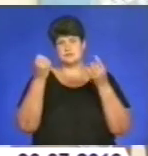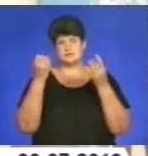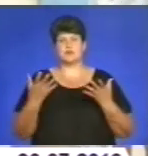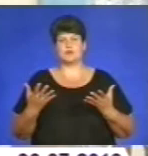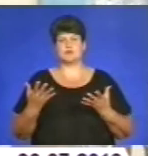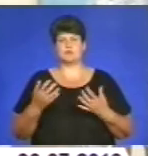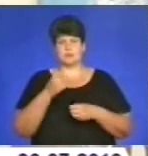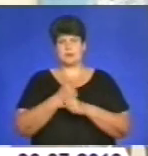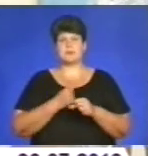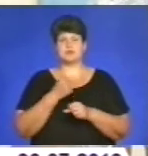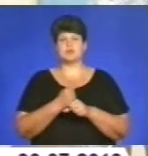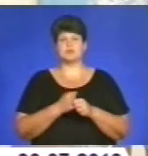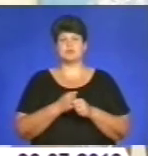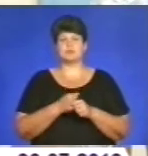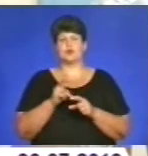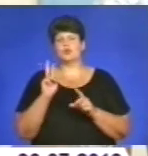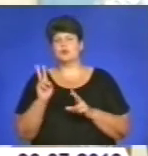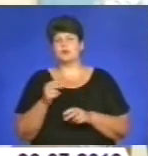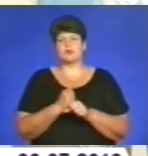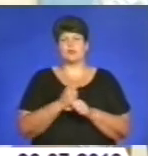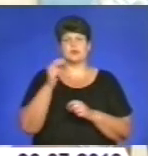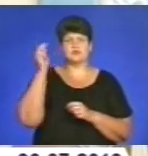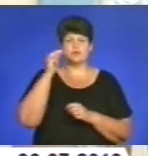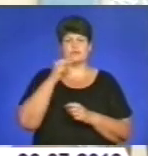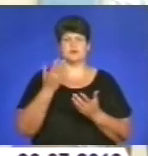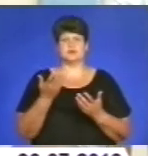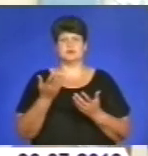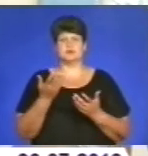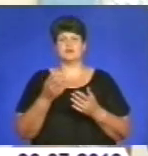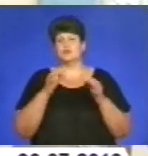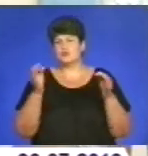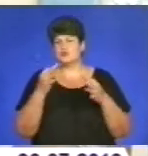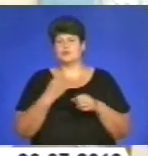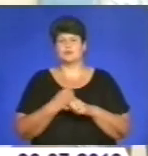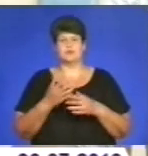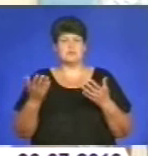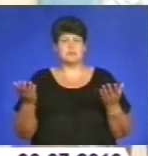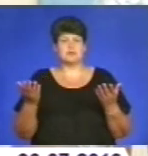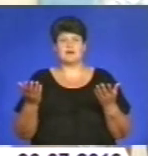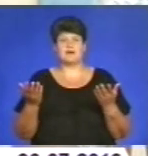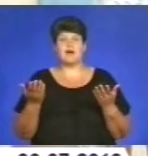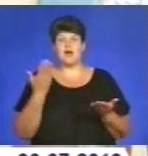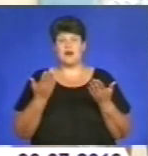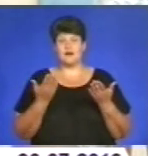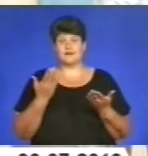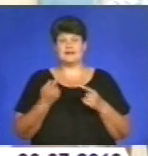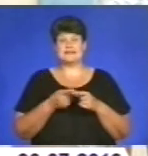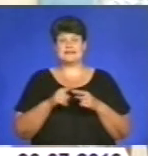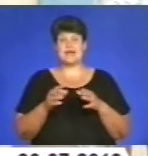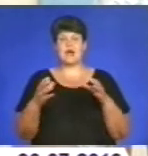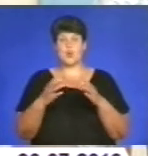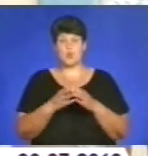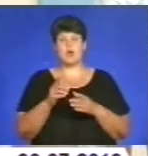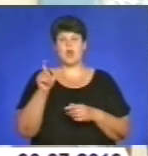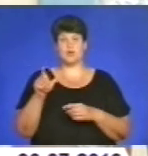працюємо, хто на роботі, хто вчиться, хто взагалі нічого не робить. Але це така група